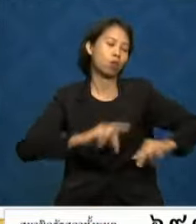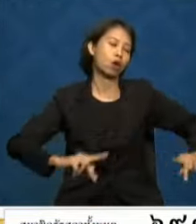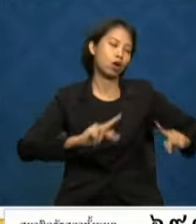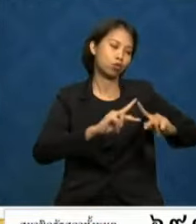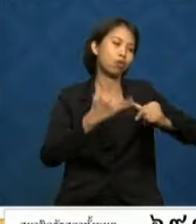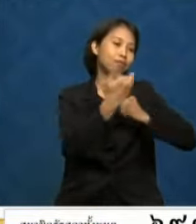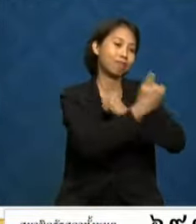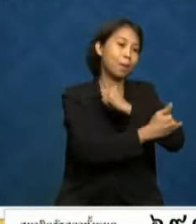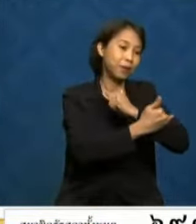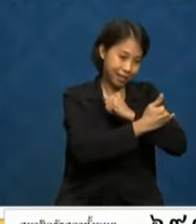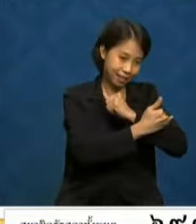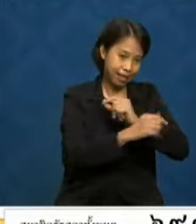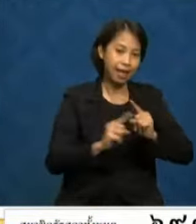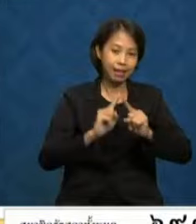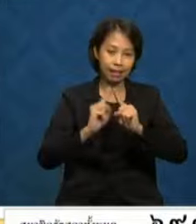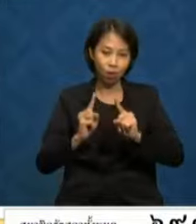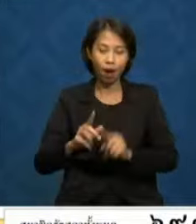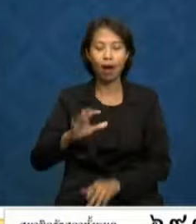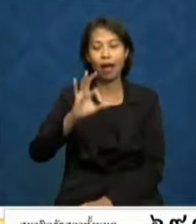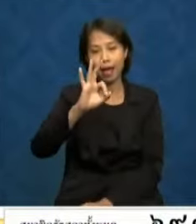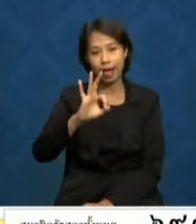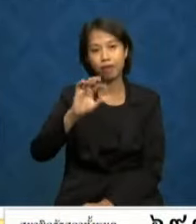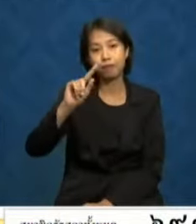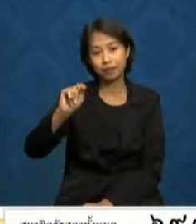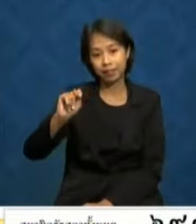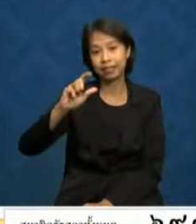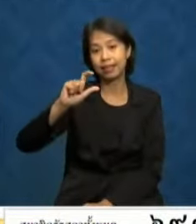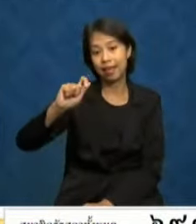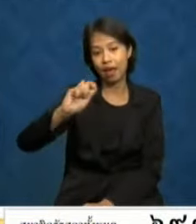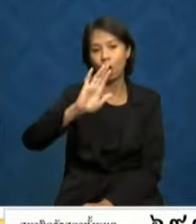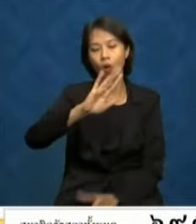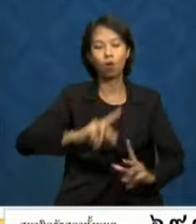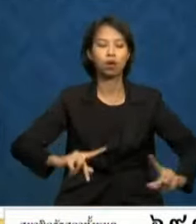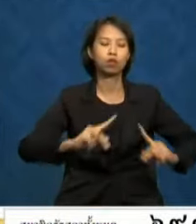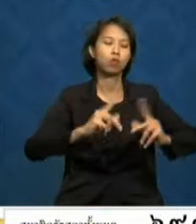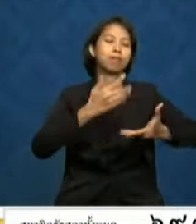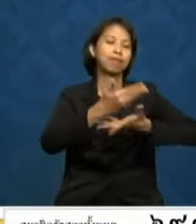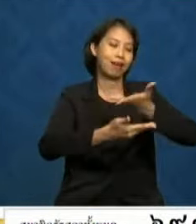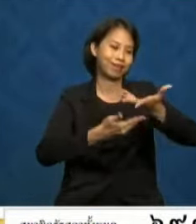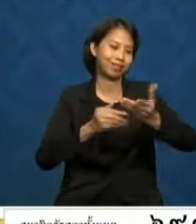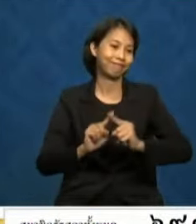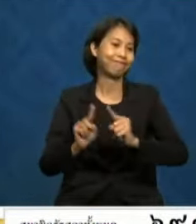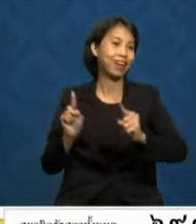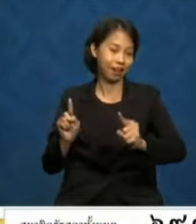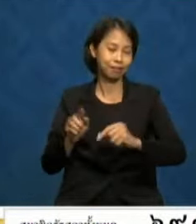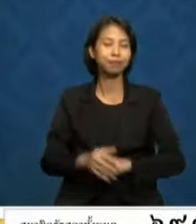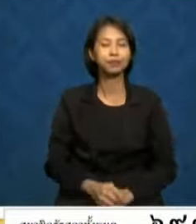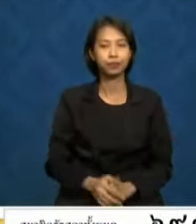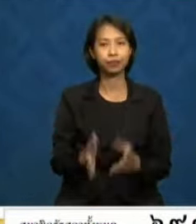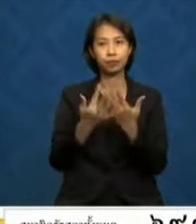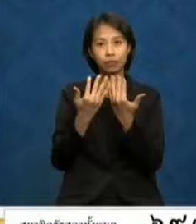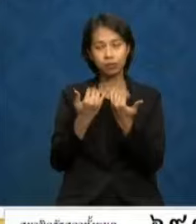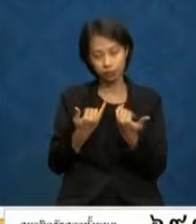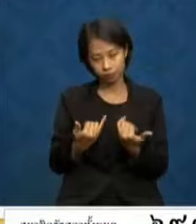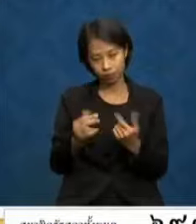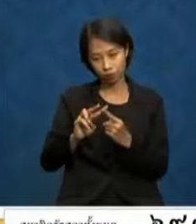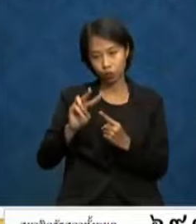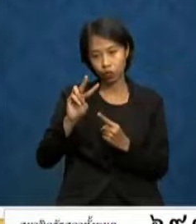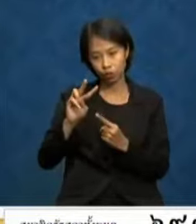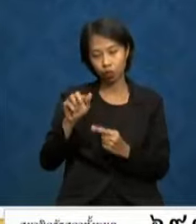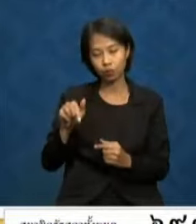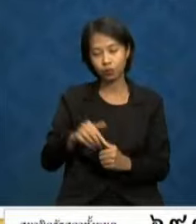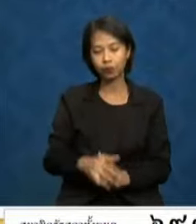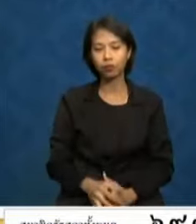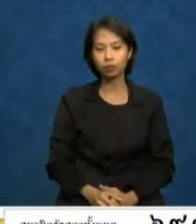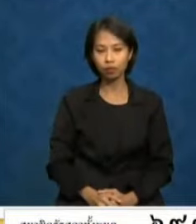เป็นเรื่องของกระทรวงพาณิชย์ซึ่งก็เป็นเรื่องที่จะดำเนินการต่อไปประเด็นที่2ครับอันนี้เป็นกุศโลบายที่แยบยลม